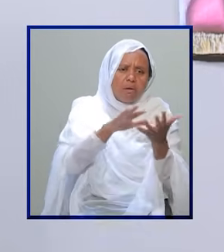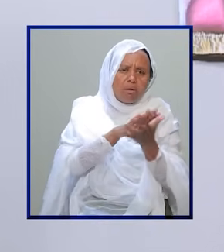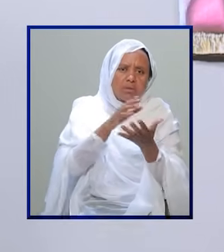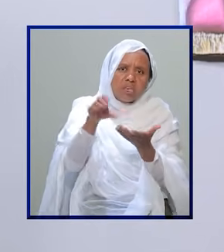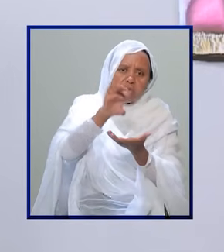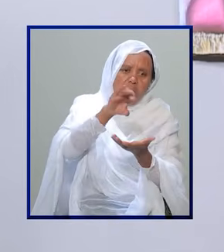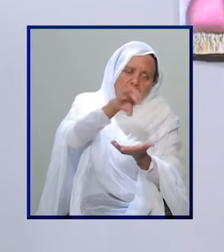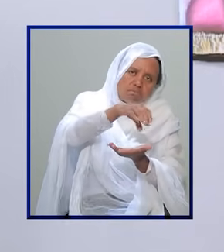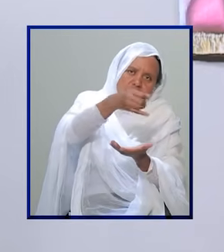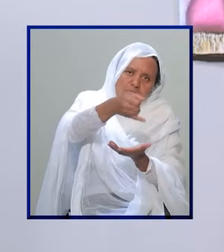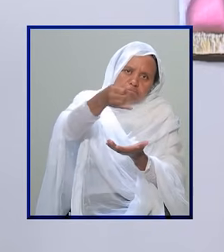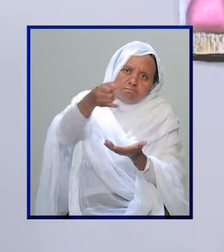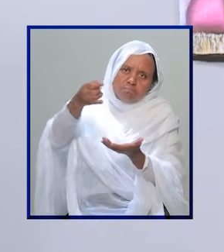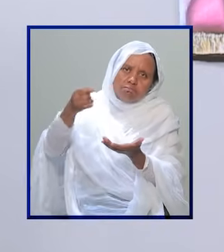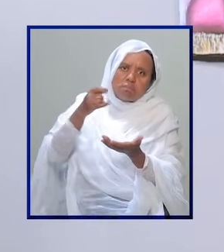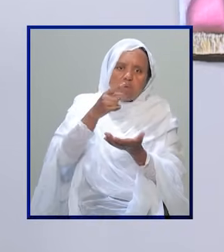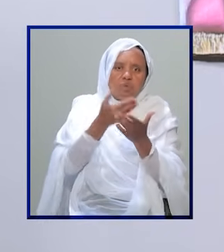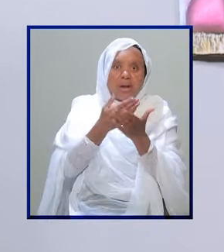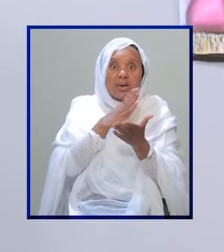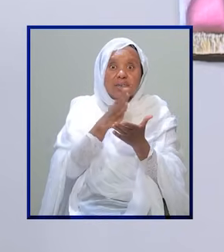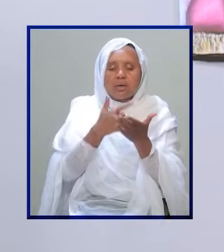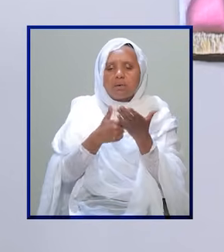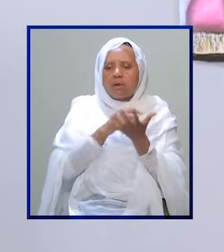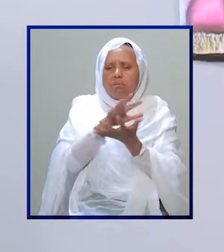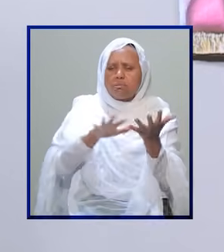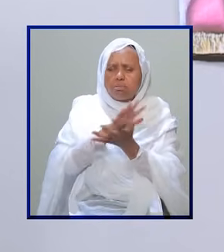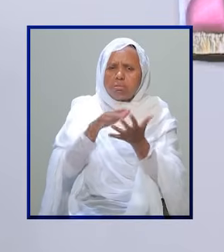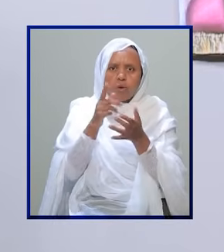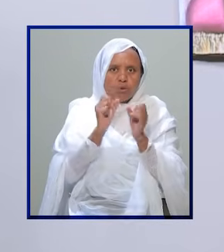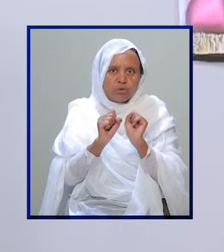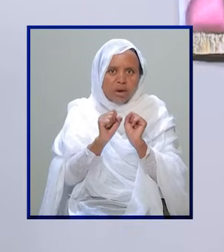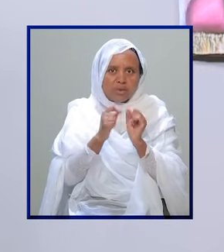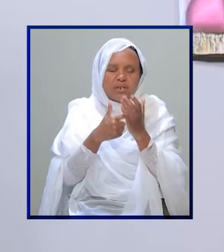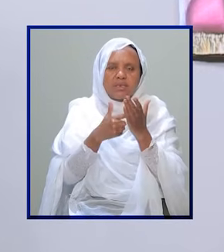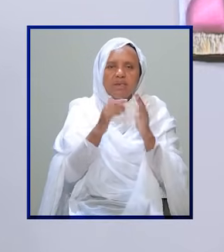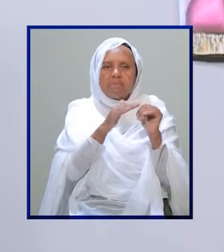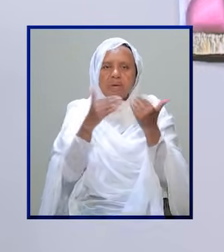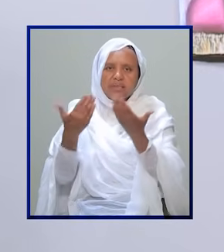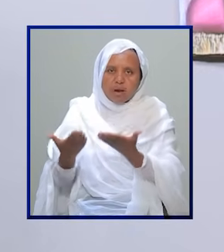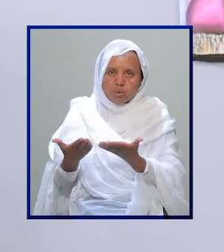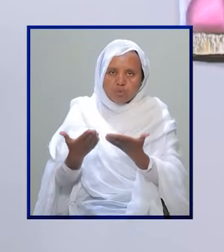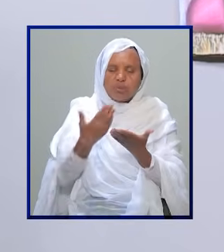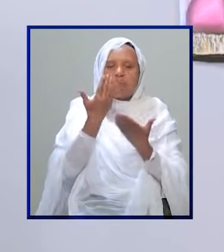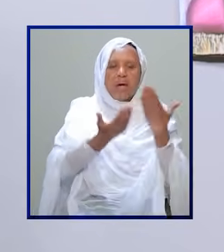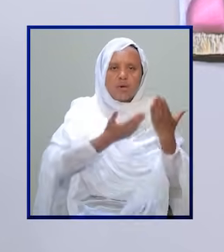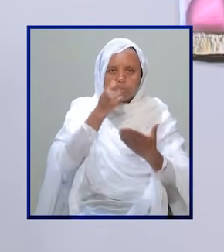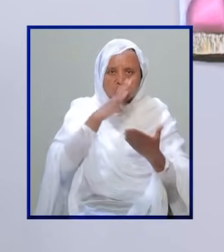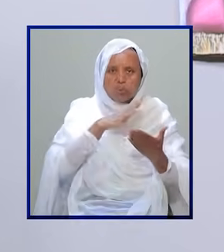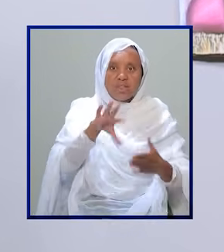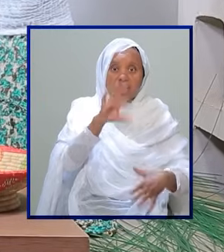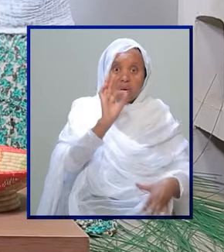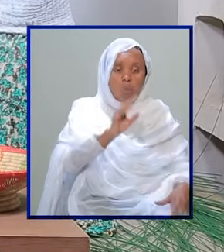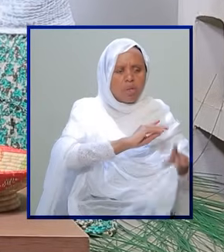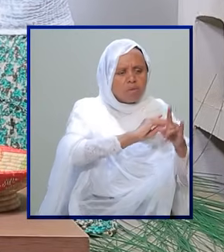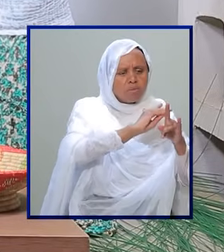አንዱ ለአንዱ ካልደረሰ እንደዚ አይነት ነገር ይኖራል። ስለዚህ አጋፋሪዎች ወይም ደግሞ የሚያገለግሉ ሰዎች ተገኝተው